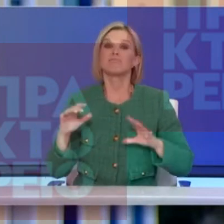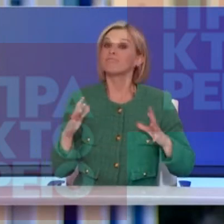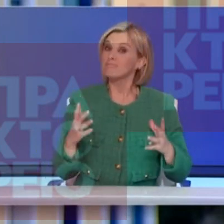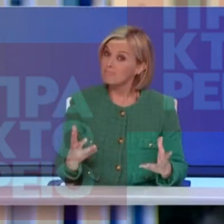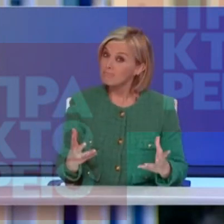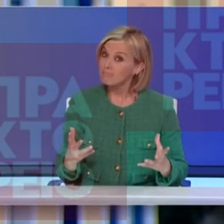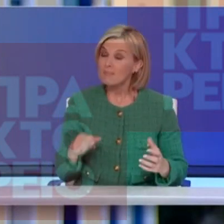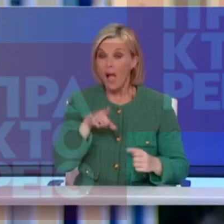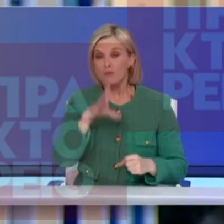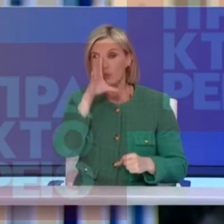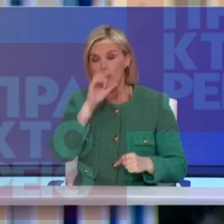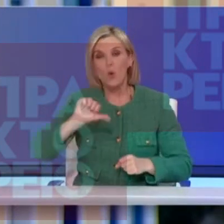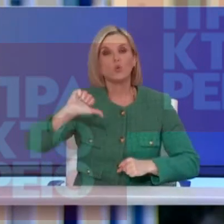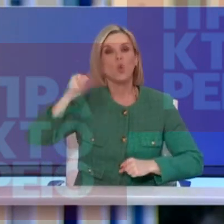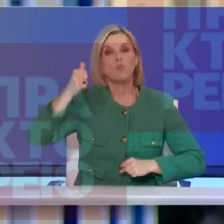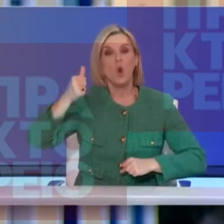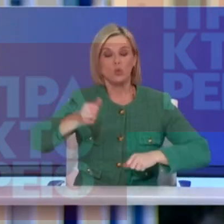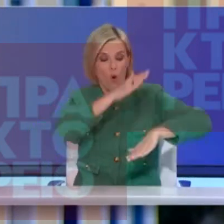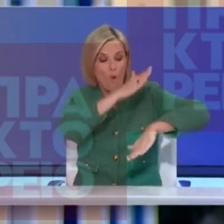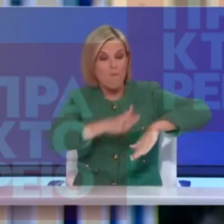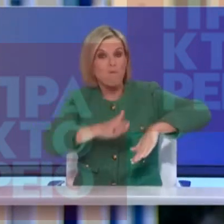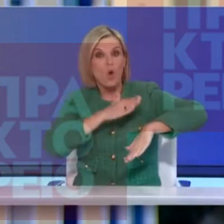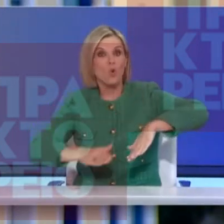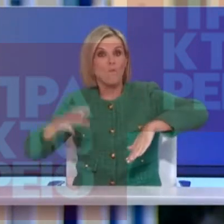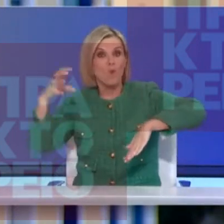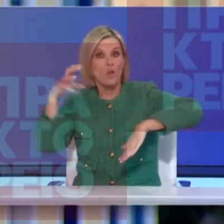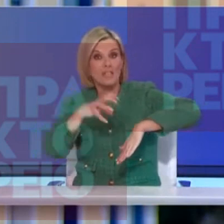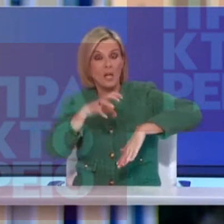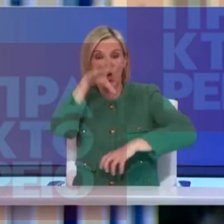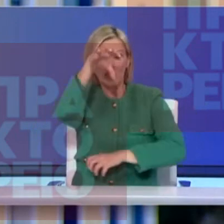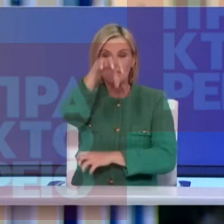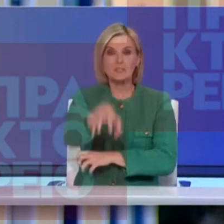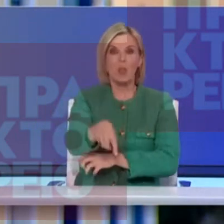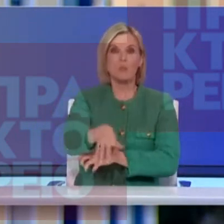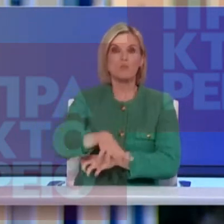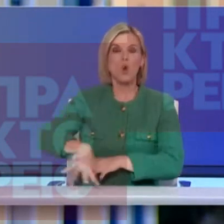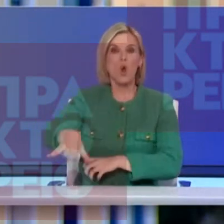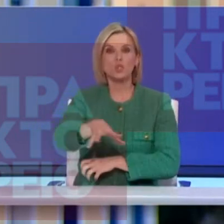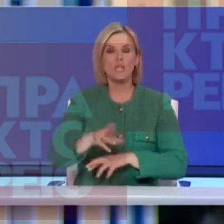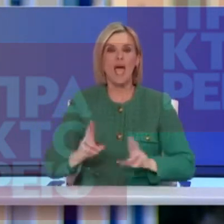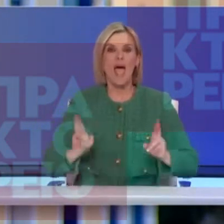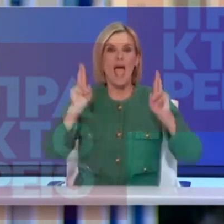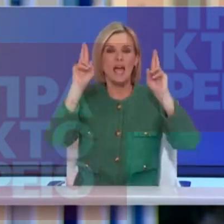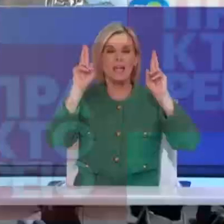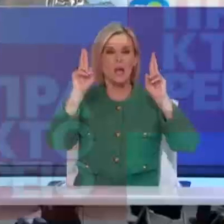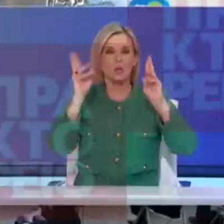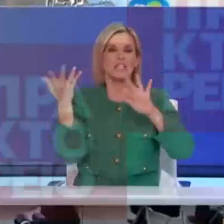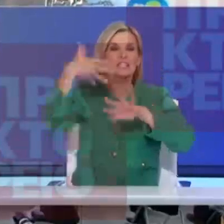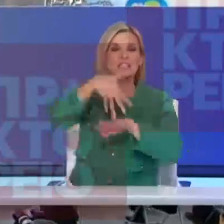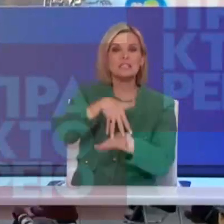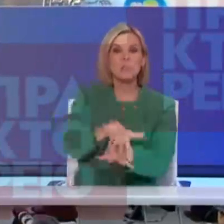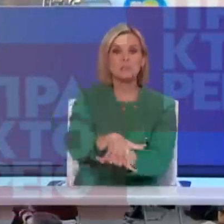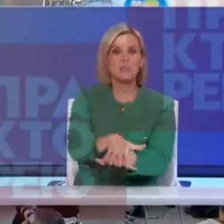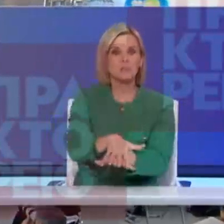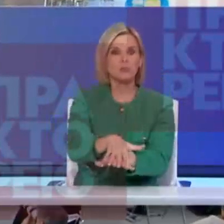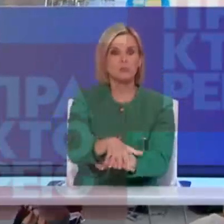τον πρώτο φωτοβολταϊκό σταθμό εικονικού ενεργειακού συμψηφισμού, που